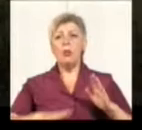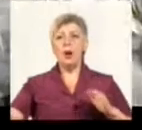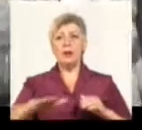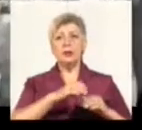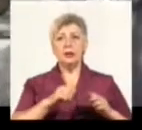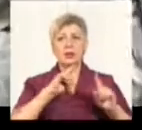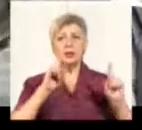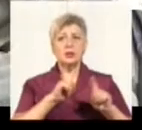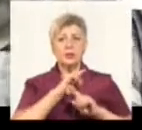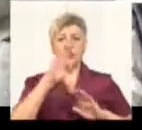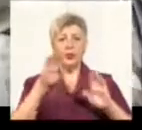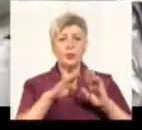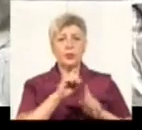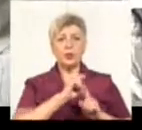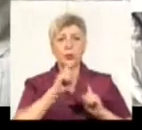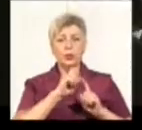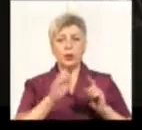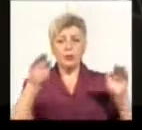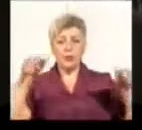під кулями в окопах.